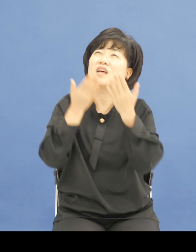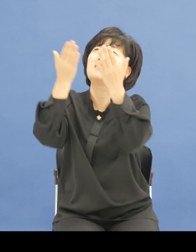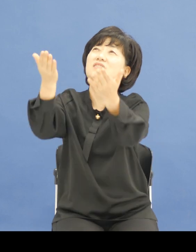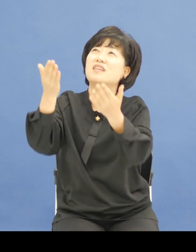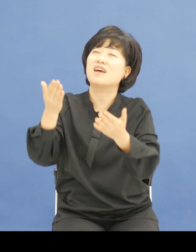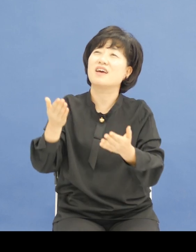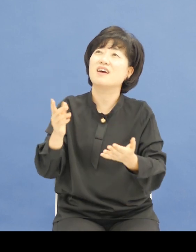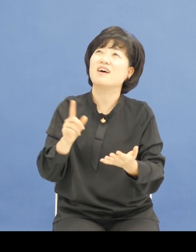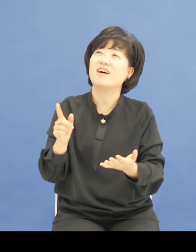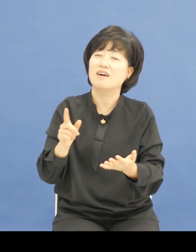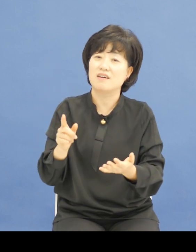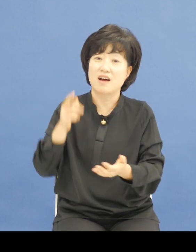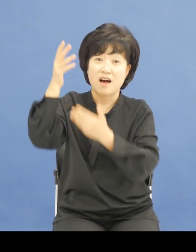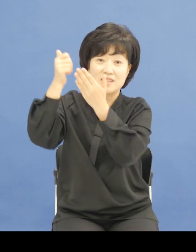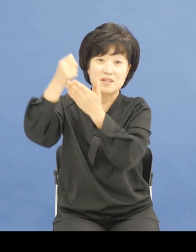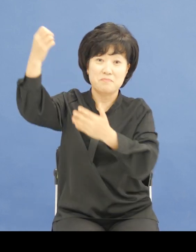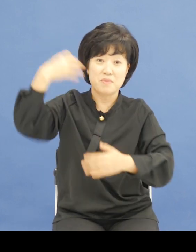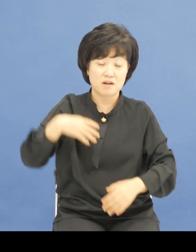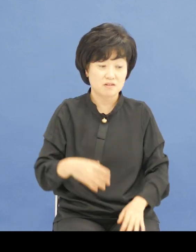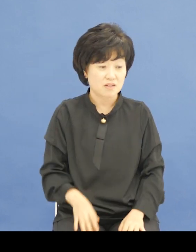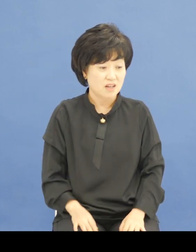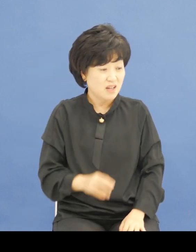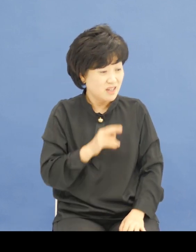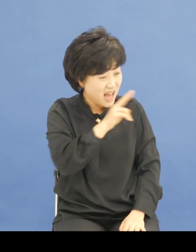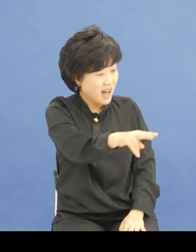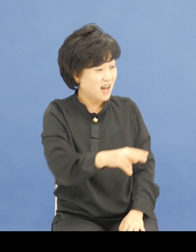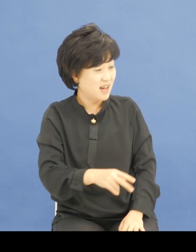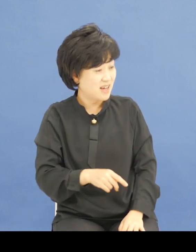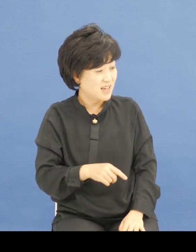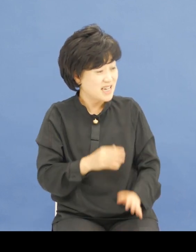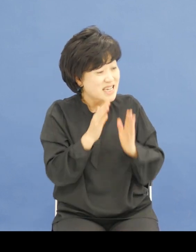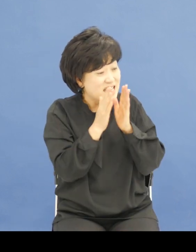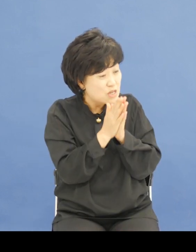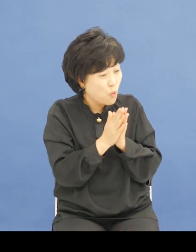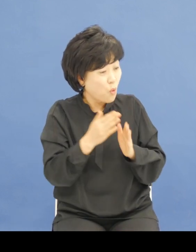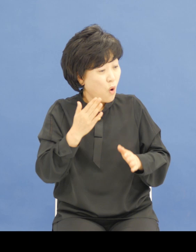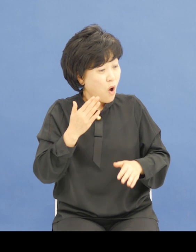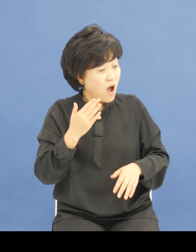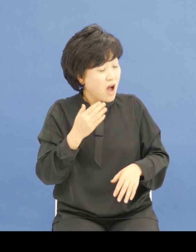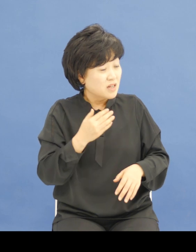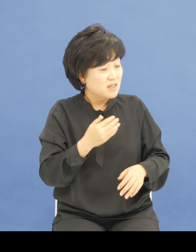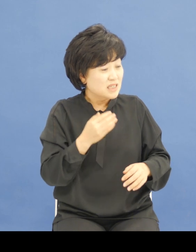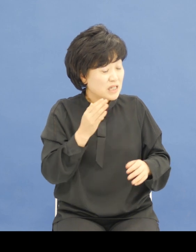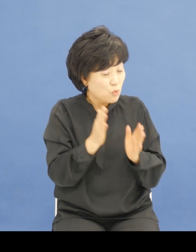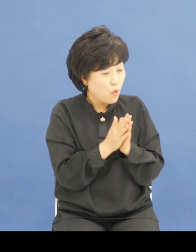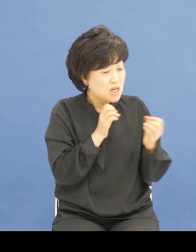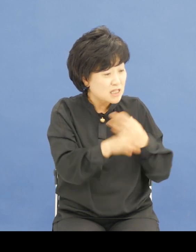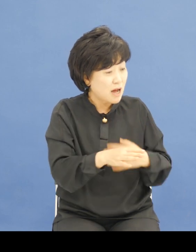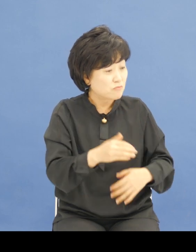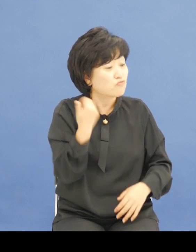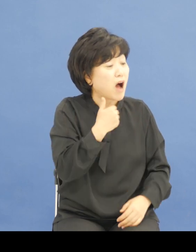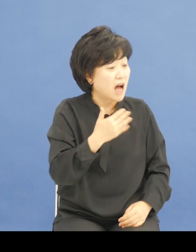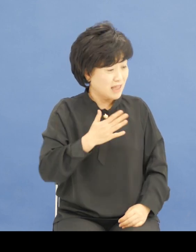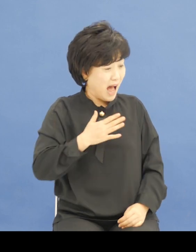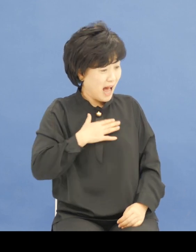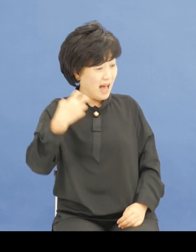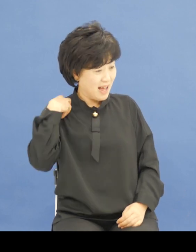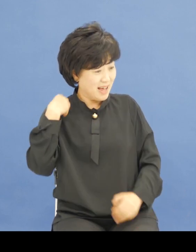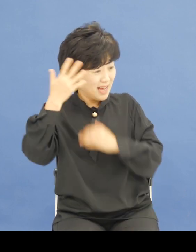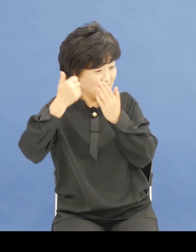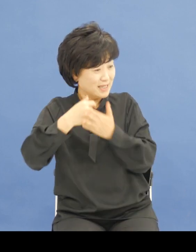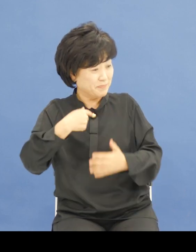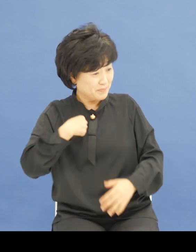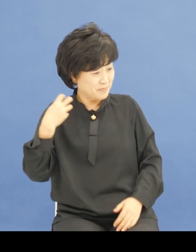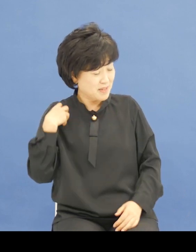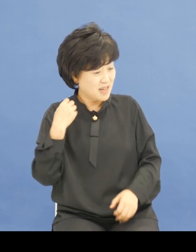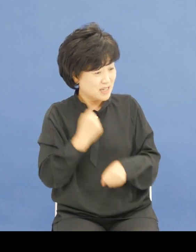기도를 하면 내가 듣지 네가 듣냐. 치료를 해주건 안 해주건 그것도 내가 하는 거야. 왜 네가 뭐 기도로 안